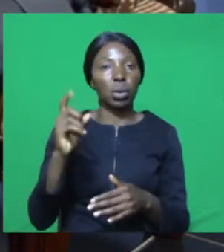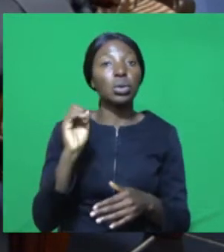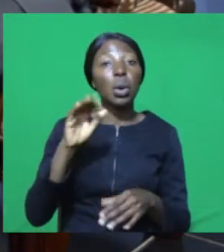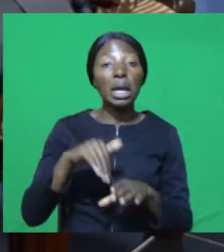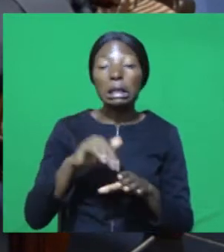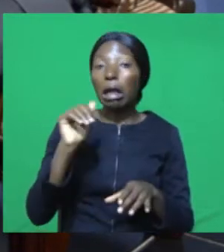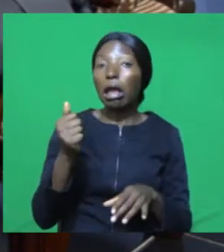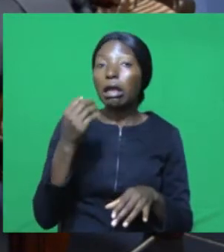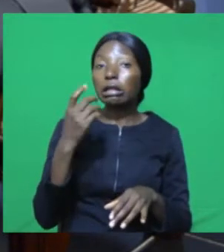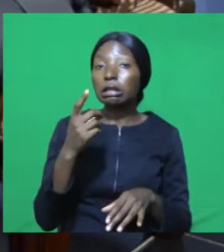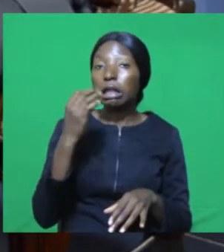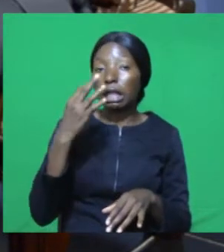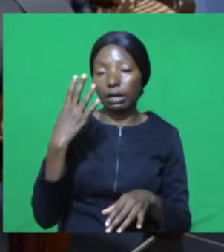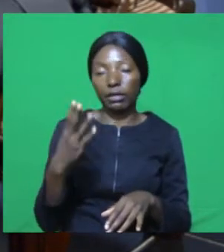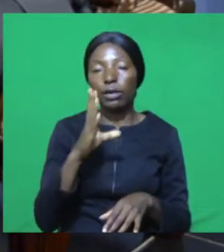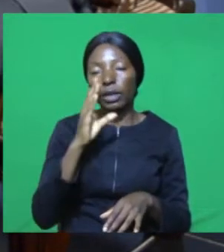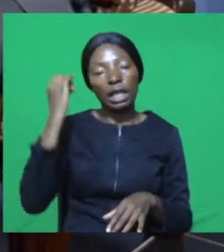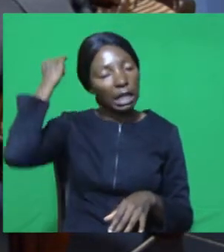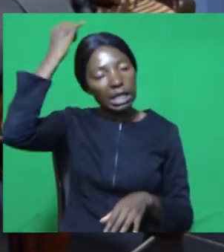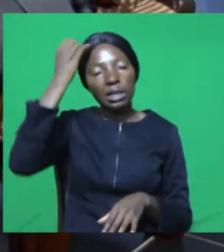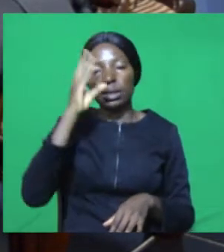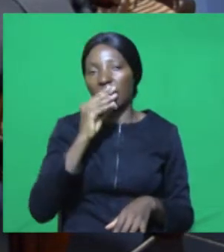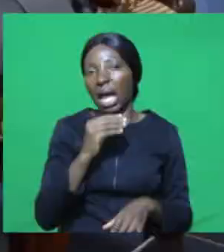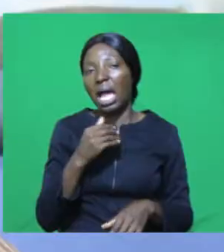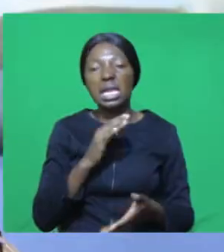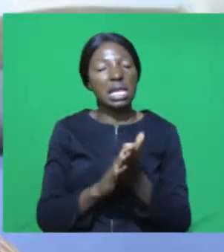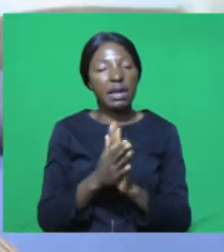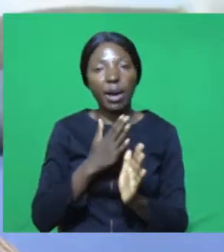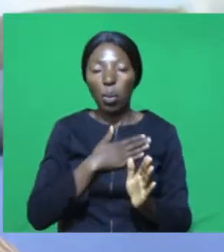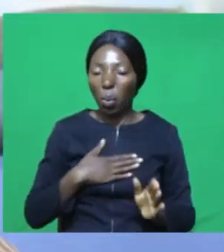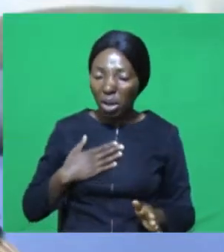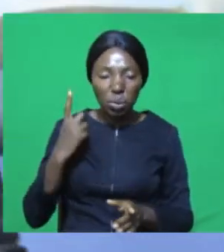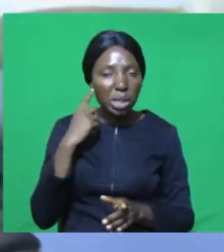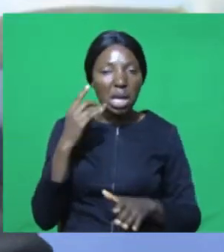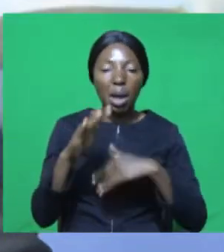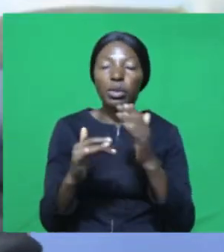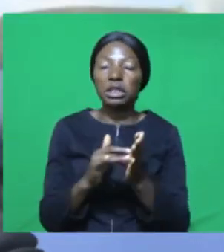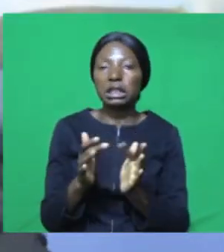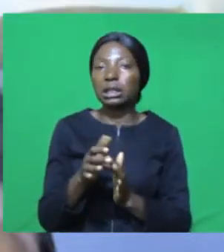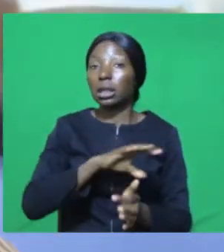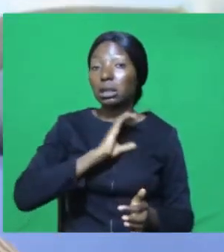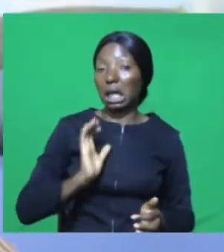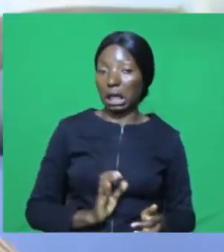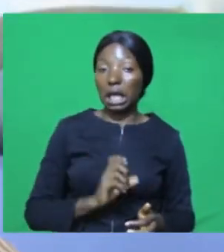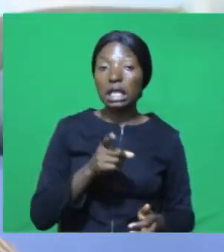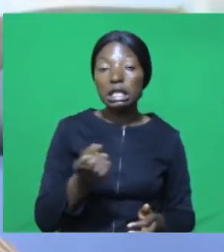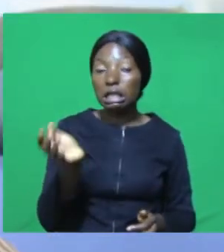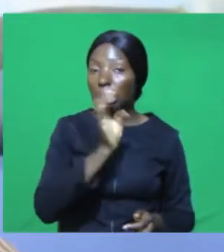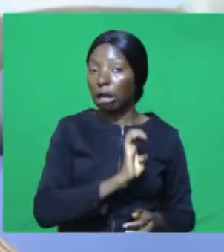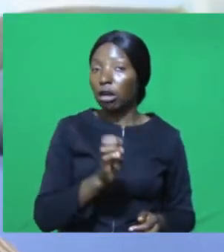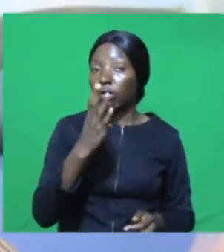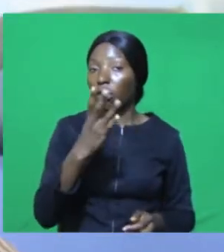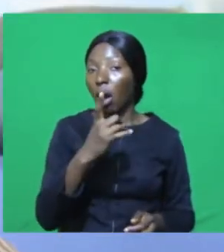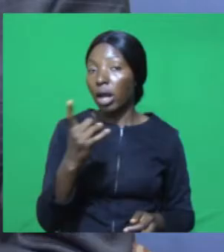kunzwa nezvoukama naKristu nekuponda Stephen. Saka ndopa kagumira 490 years